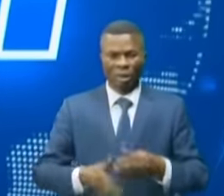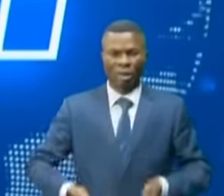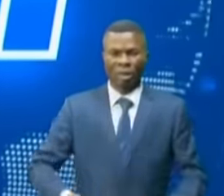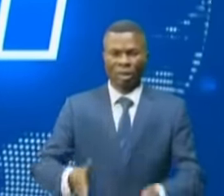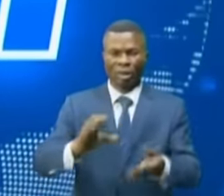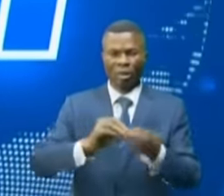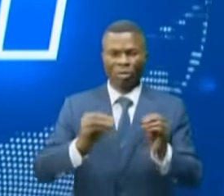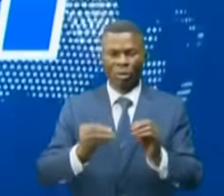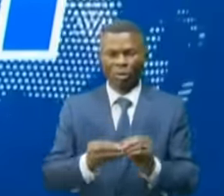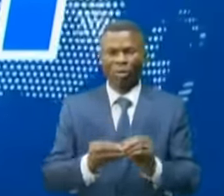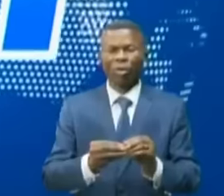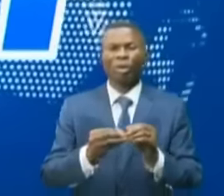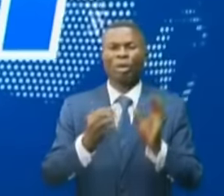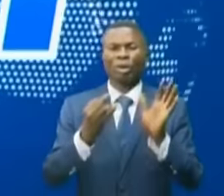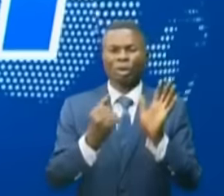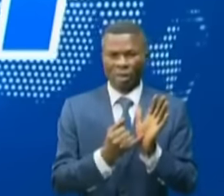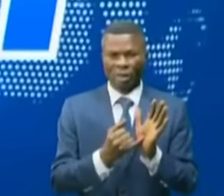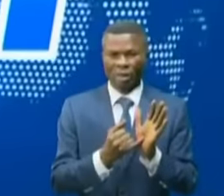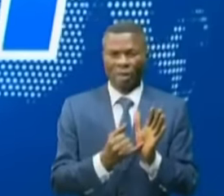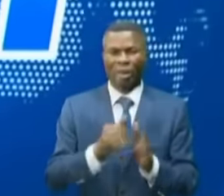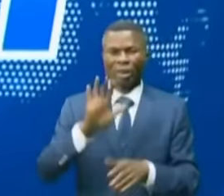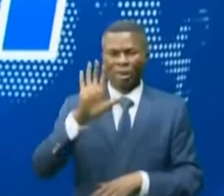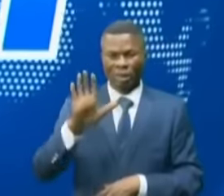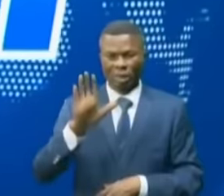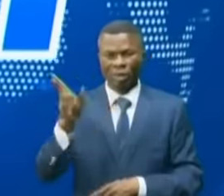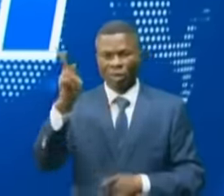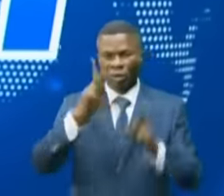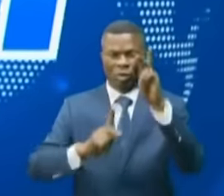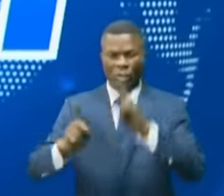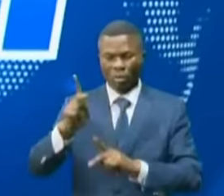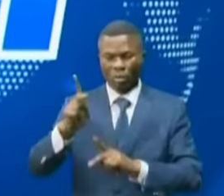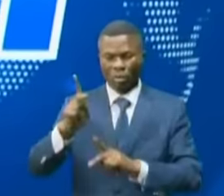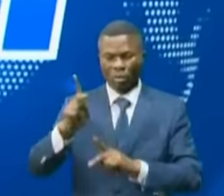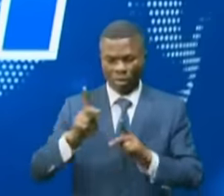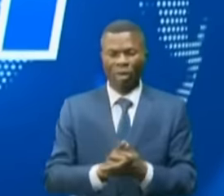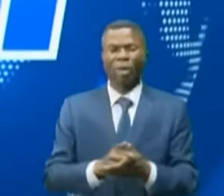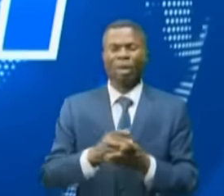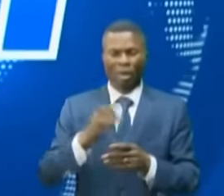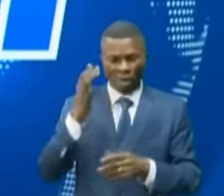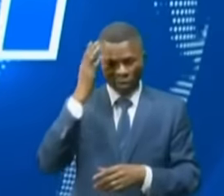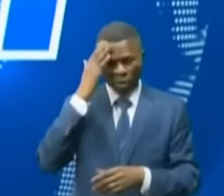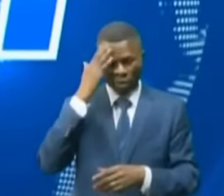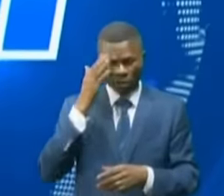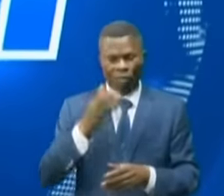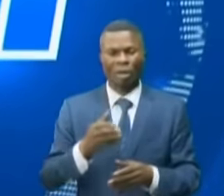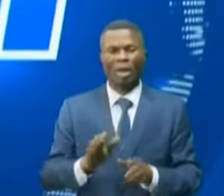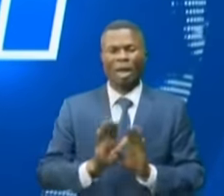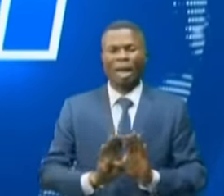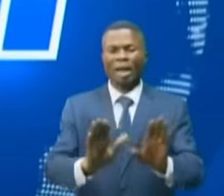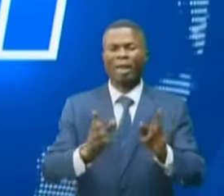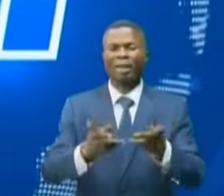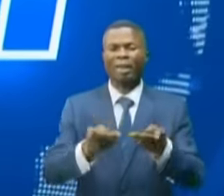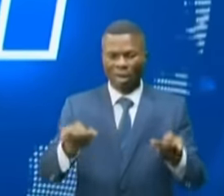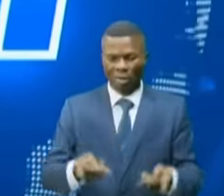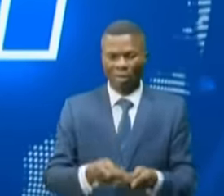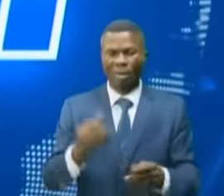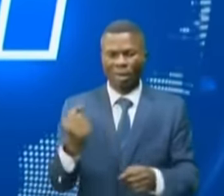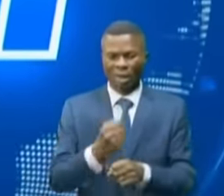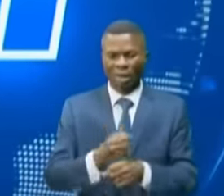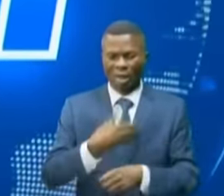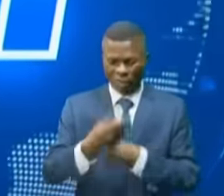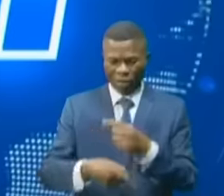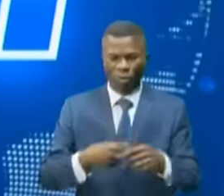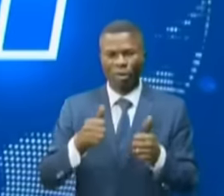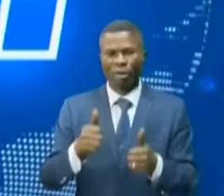nationale numéro 5. La population est exhortée à libérer l'espace pour le bon déroulement de